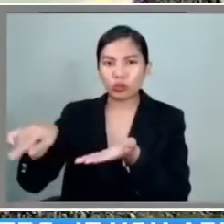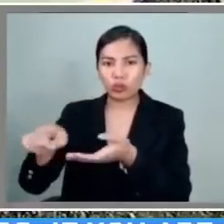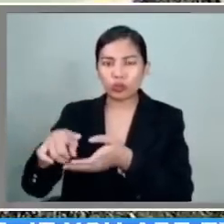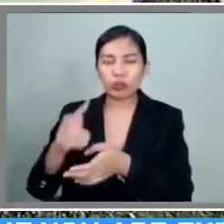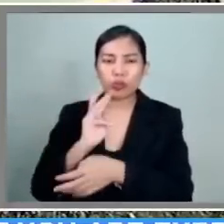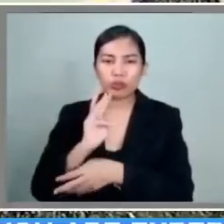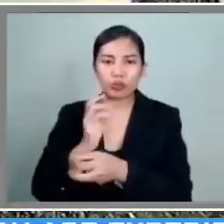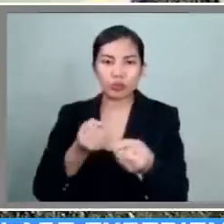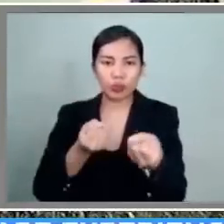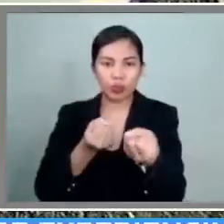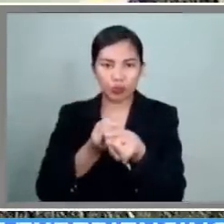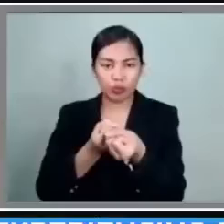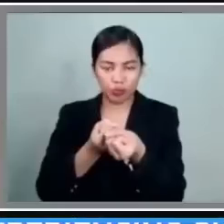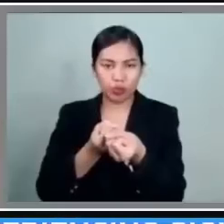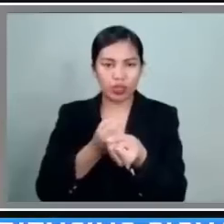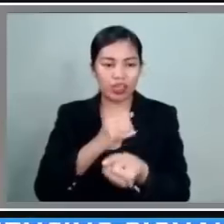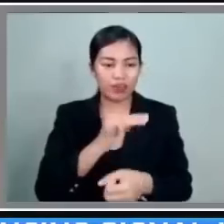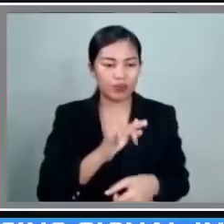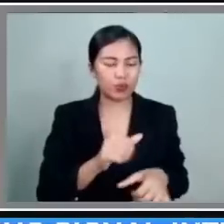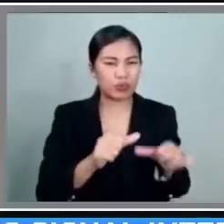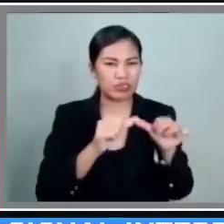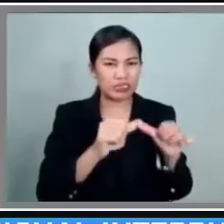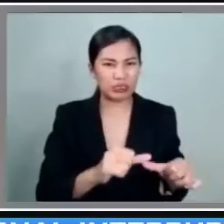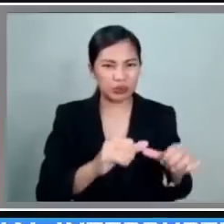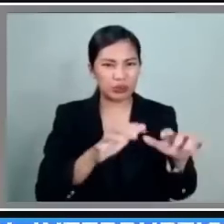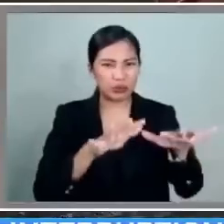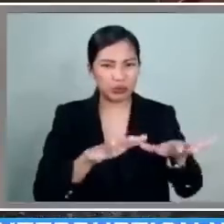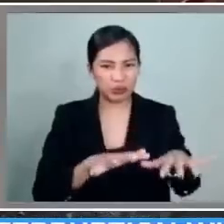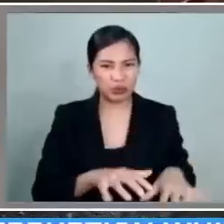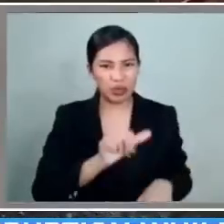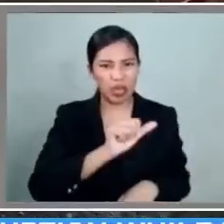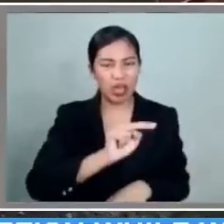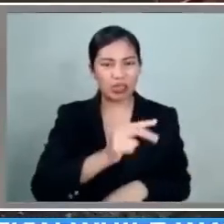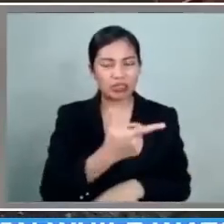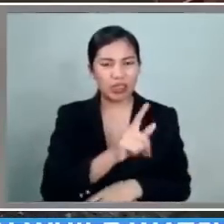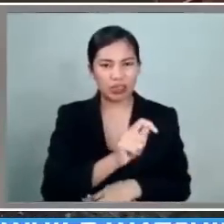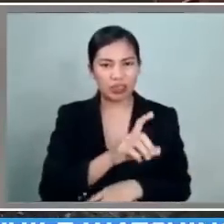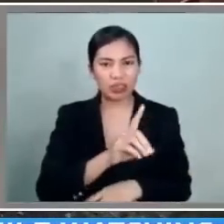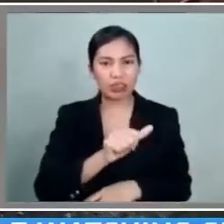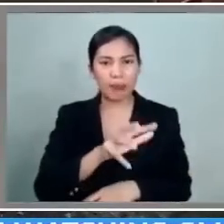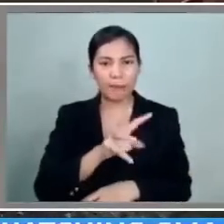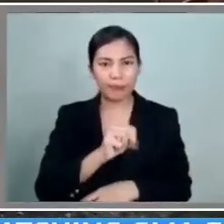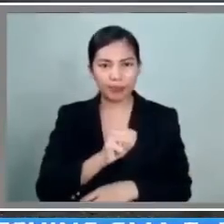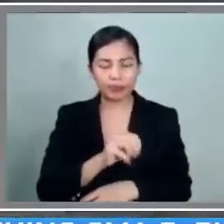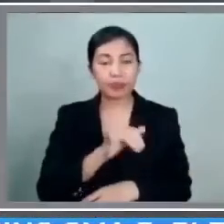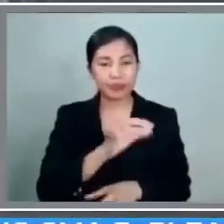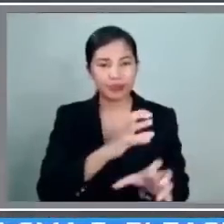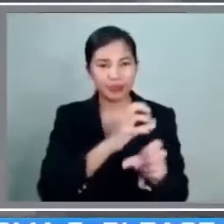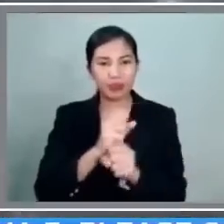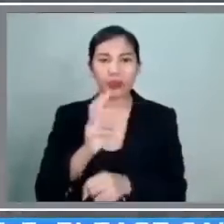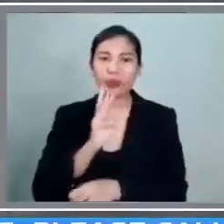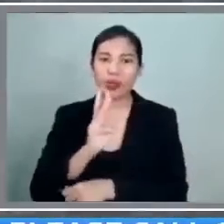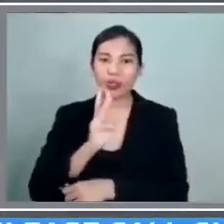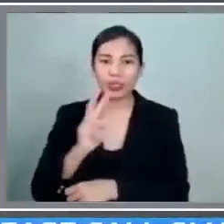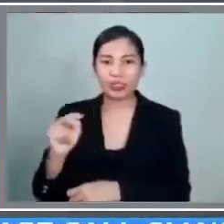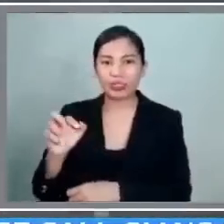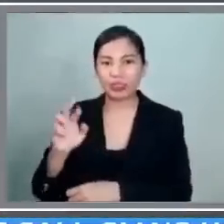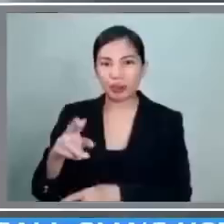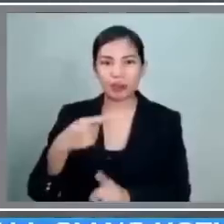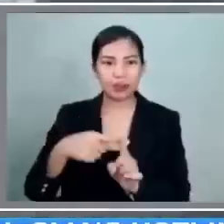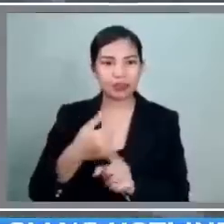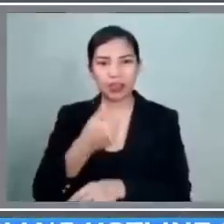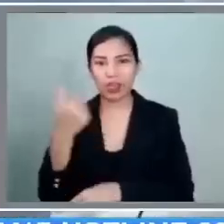ng tubig sa Angat Dam. Ang Angat Dam po ang pinagkukunan ng tubig ng Metro Manila at ilang karatig lugar.